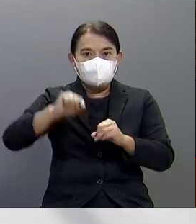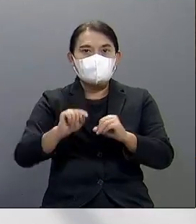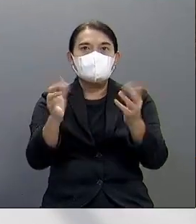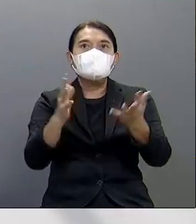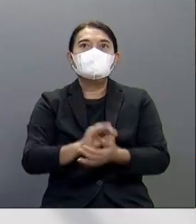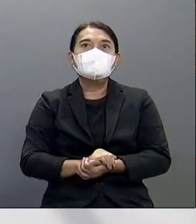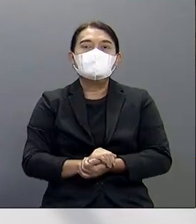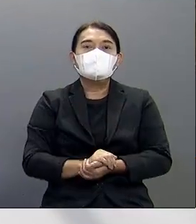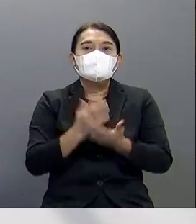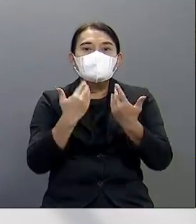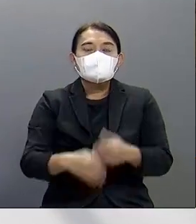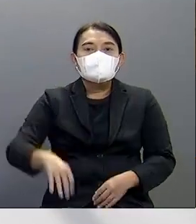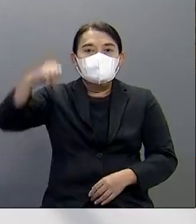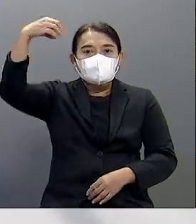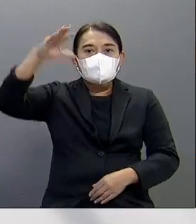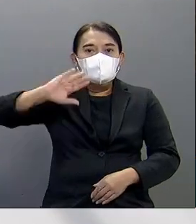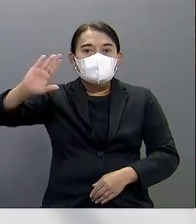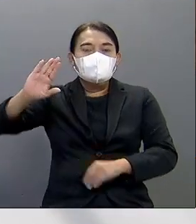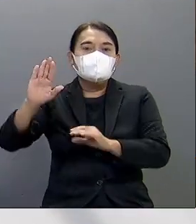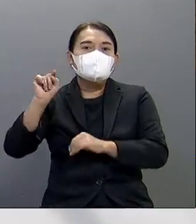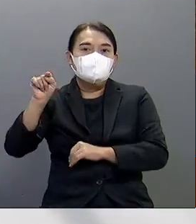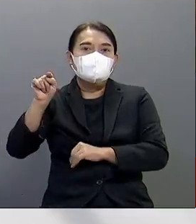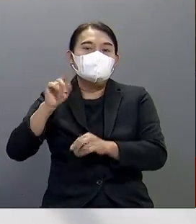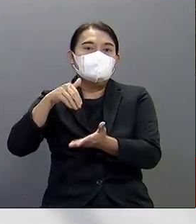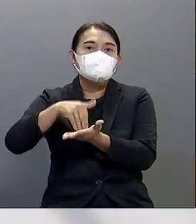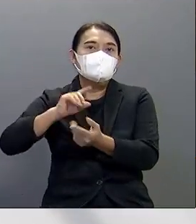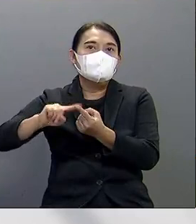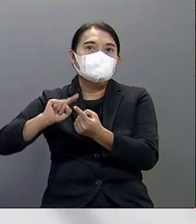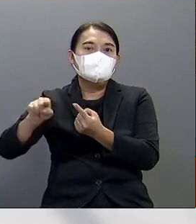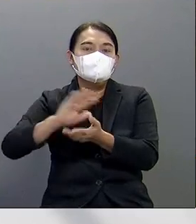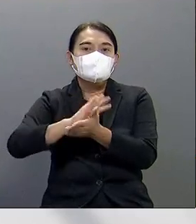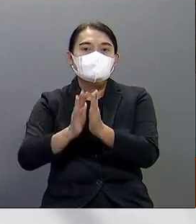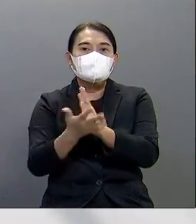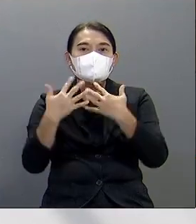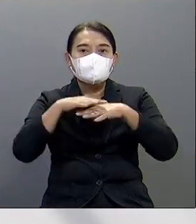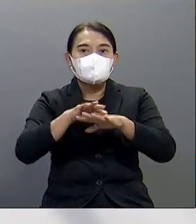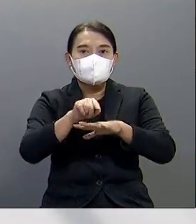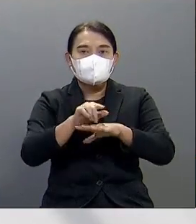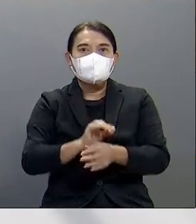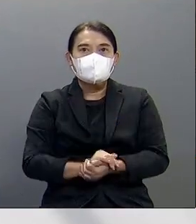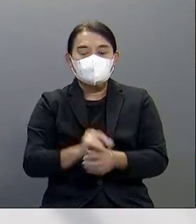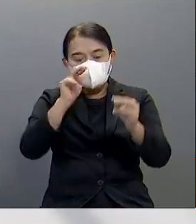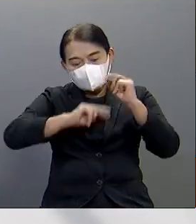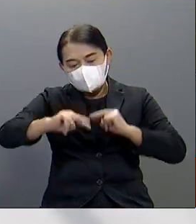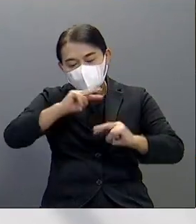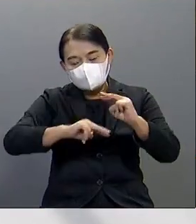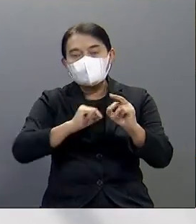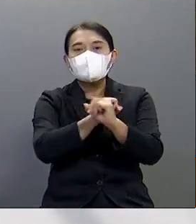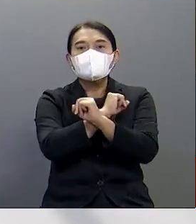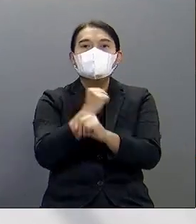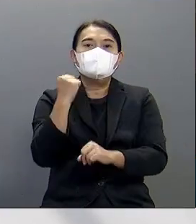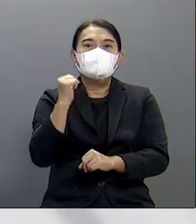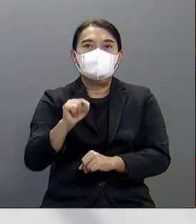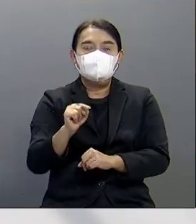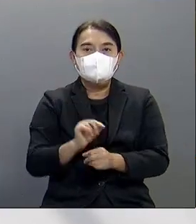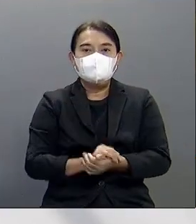ก็เราก็ได้บูรณาการร่วมกันซึ่งเราบูรณาการร่วมกันอยู่แล้วและออกเข้มงวดอีกครั้งหนึ่งนะครับในการตรว